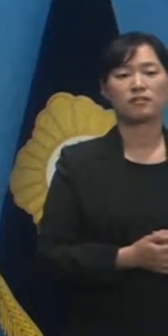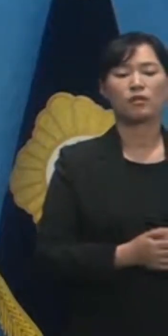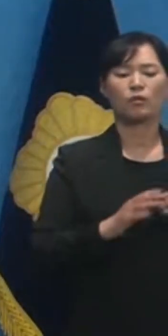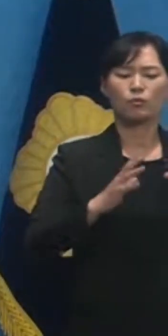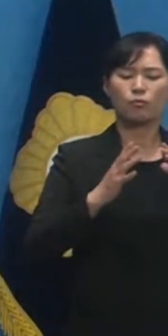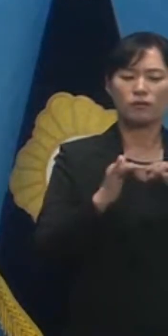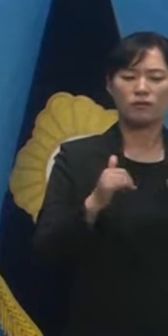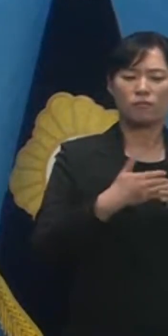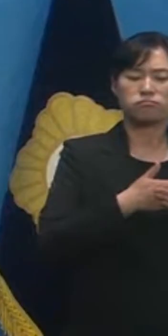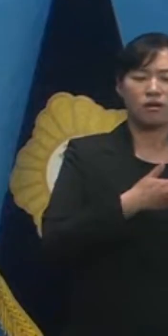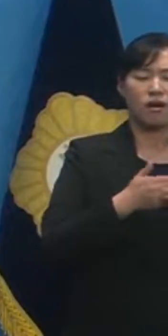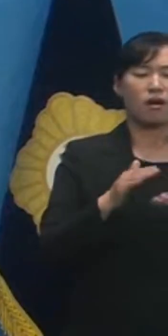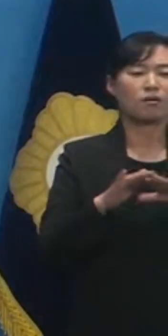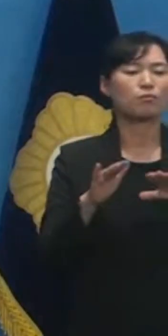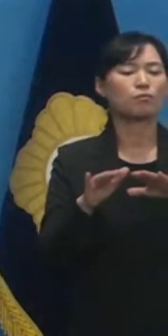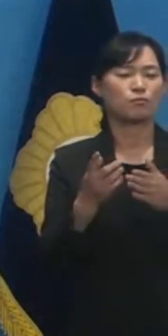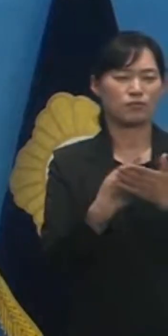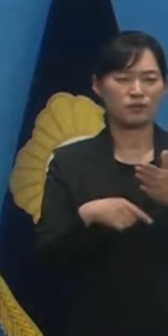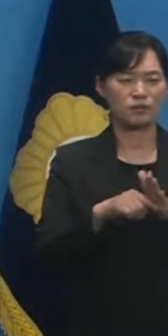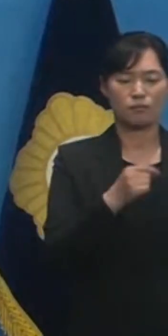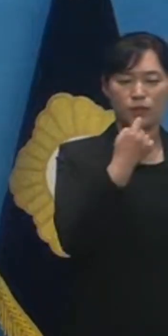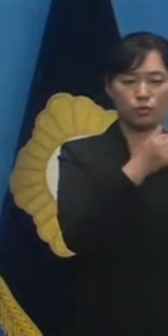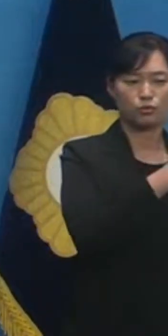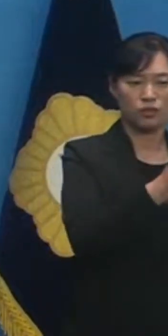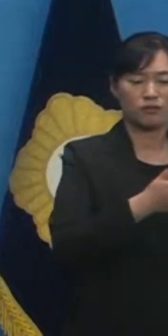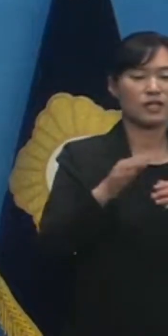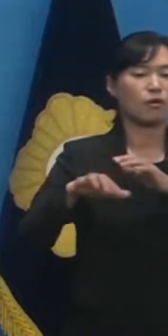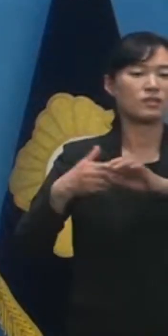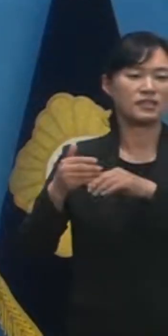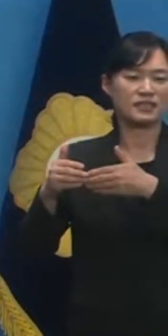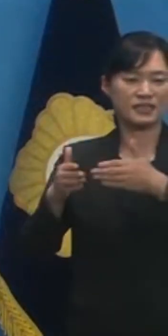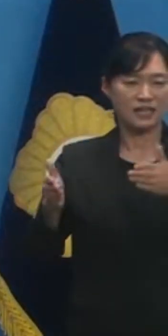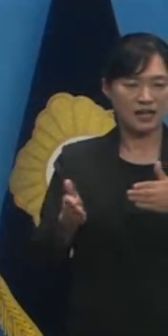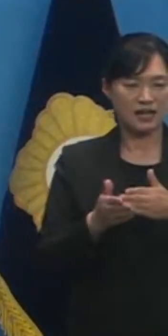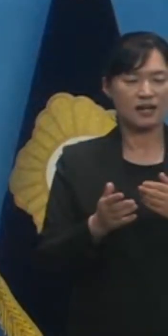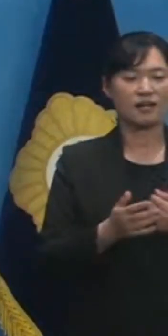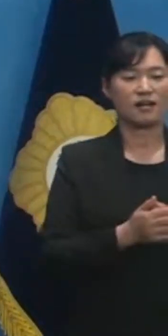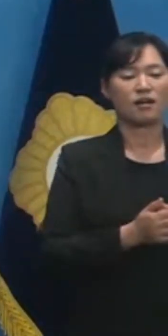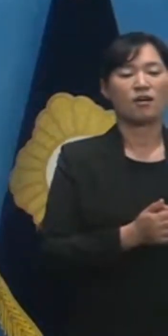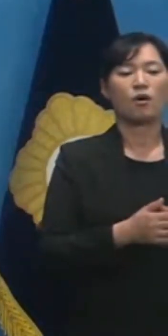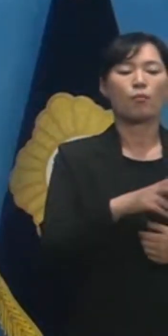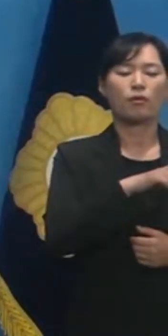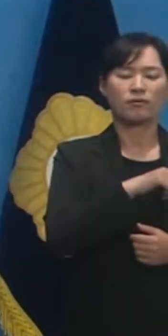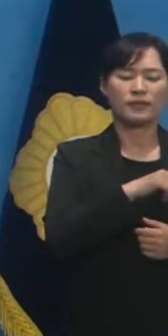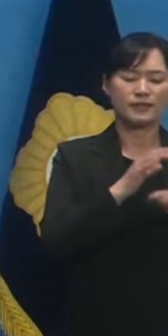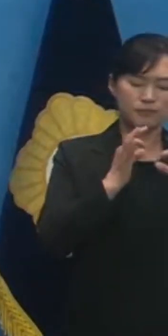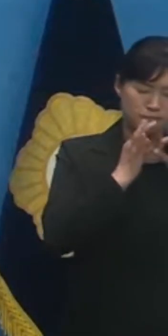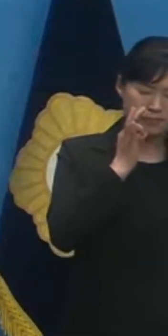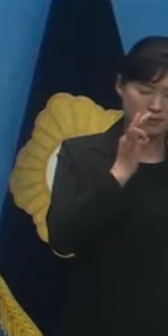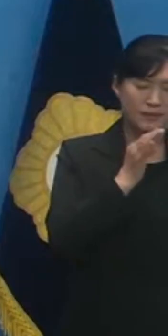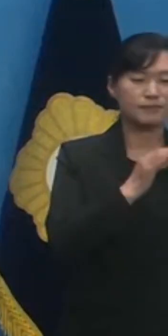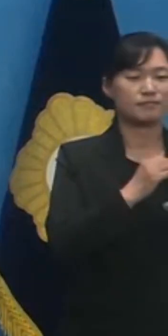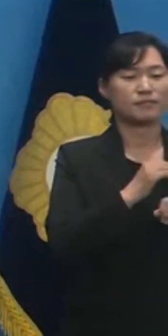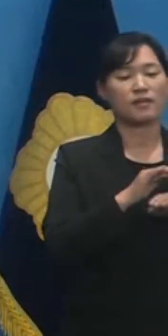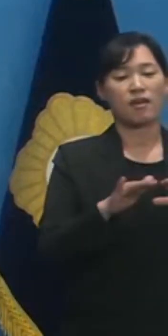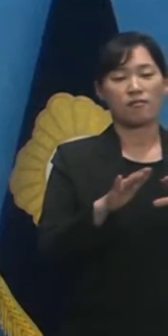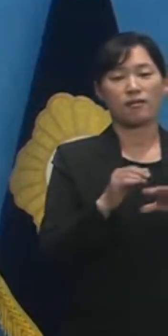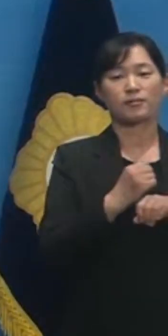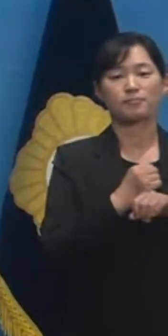국민들의 불안이 해소되도록 더불어민주당과 조국혁신당 가방이 위원들이 최선을 다해 챙기겠다는